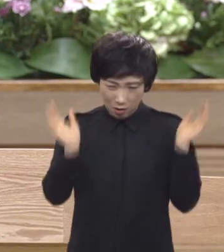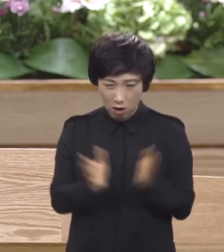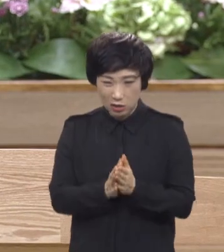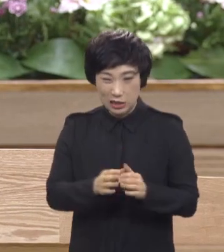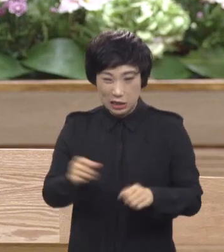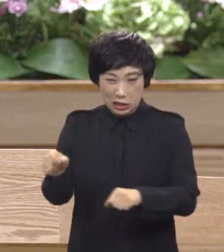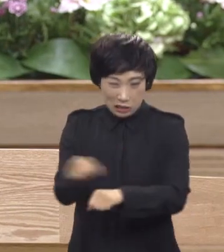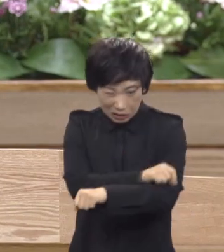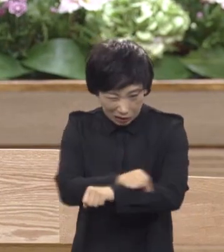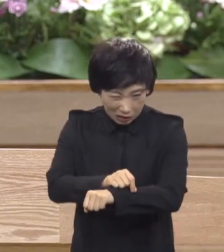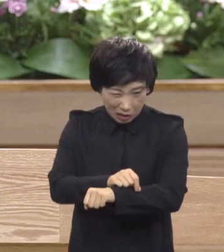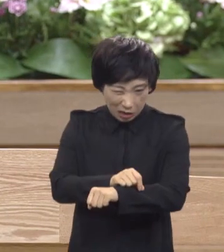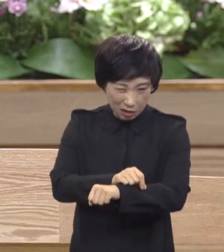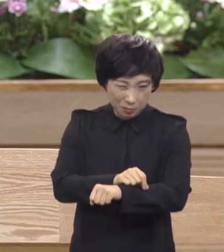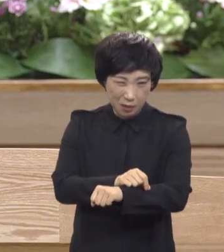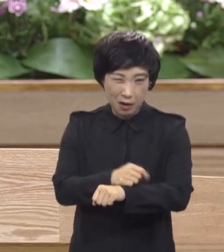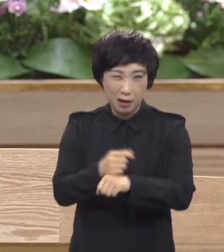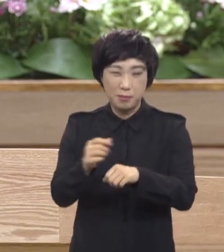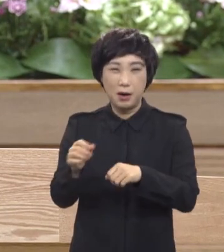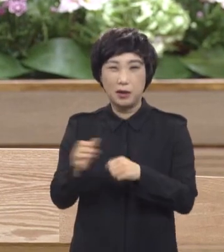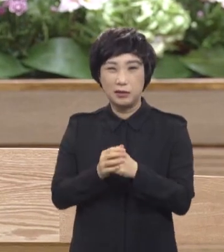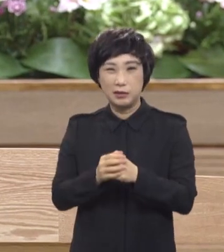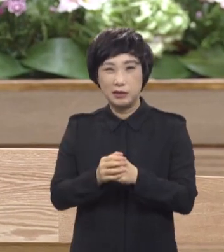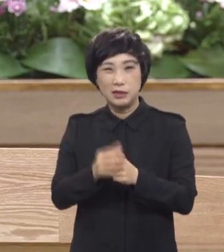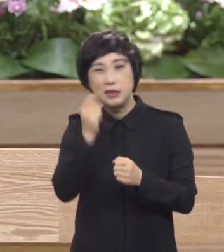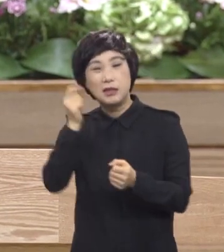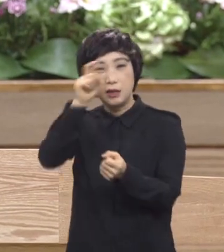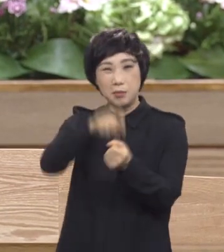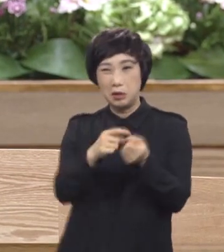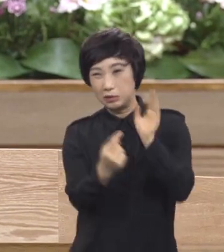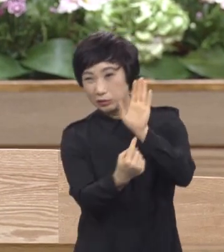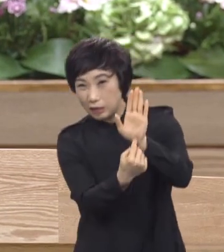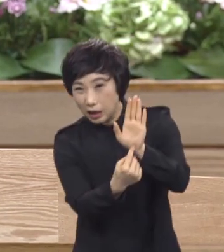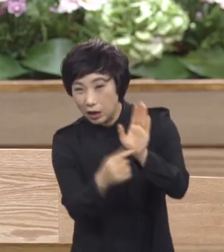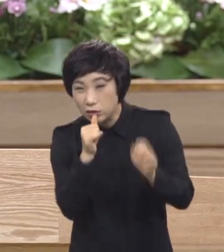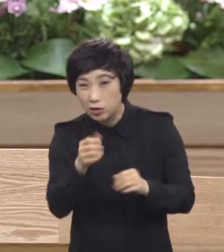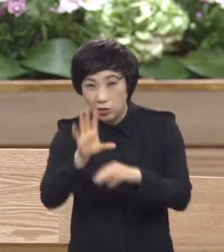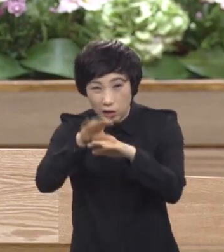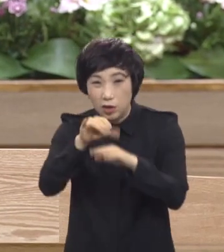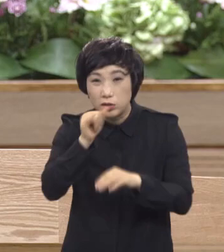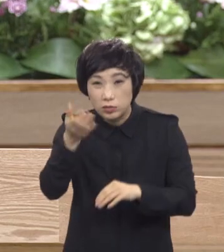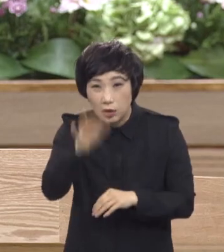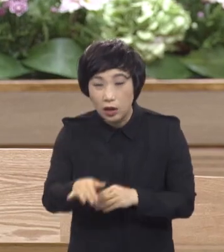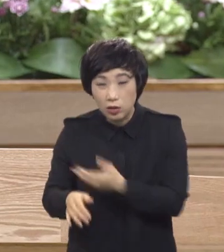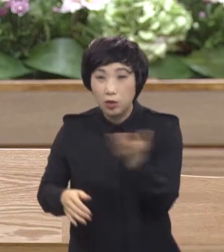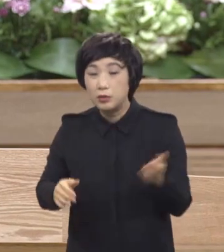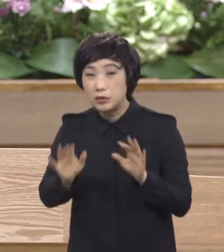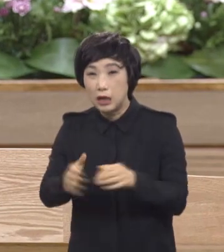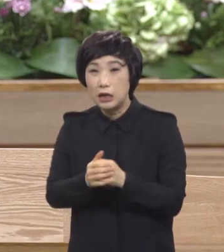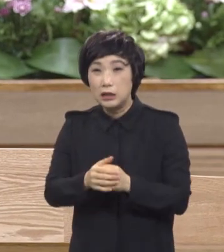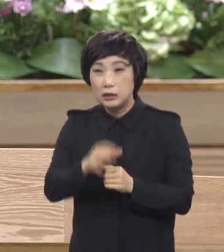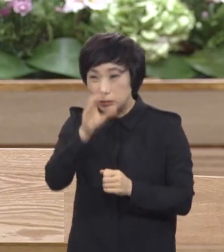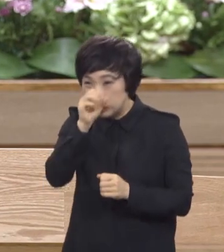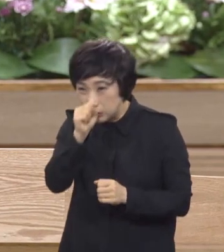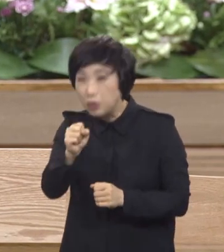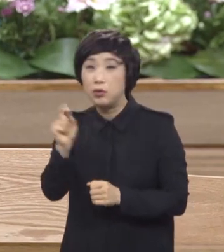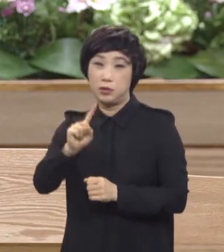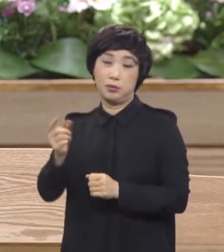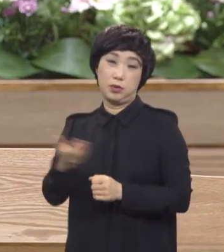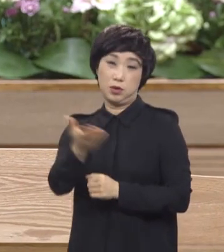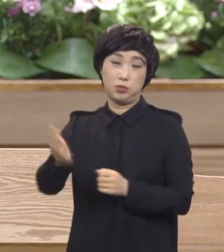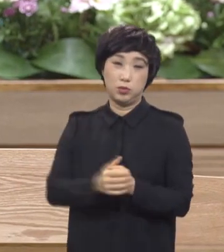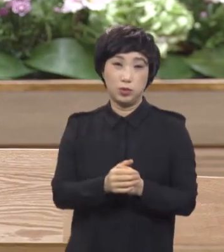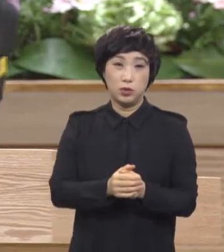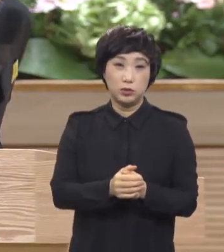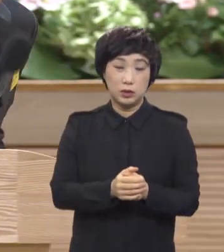특종이다 하고 내는데 진짜 독종은 선한 일을 할 수 없는 세상에서 선한 일을